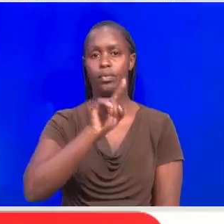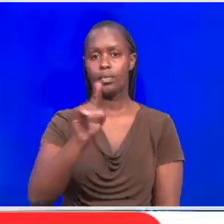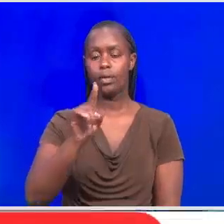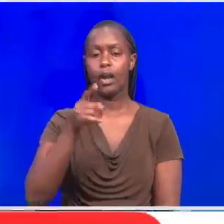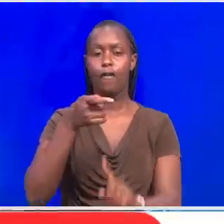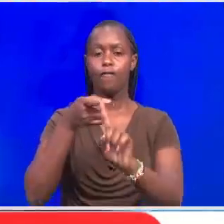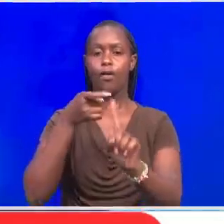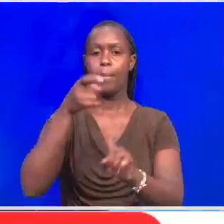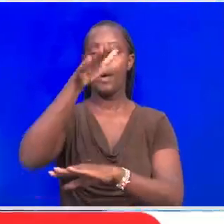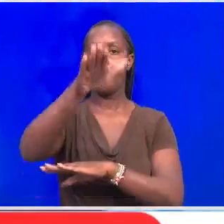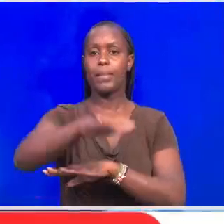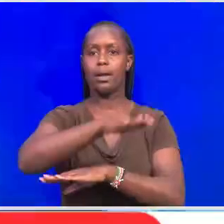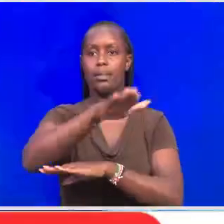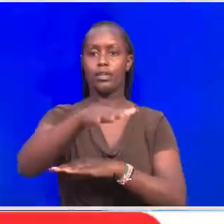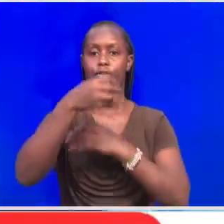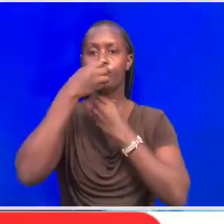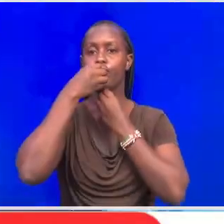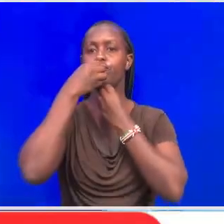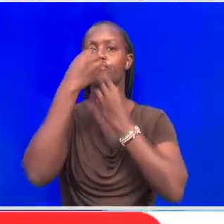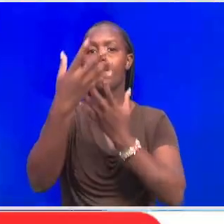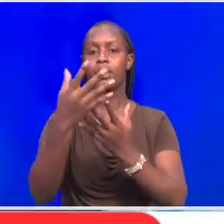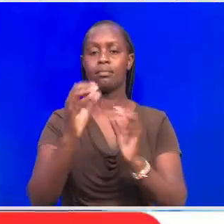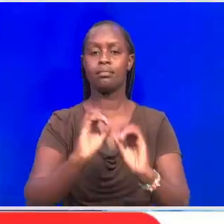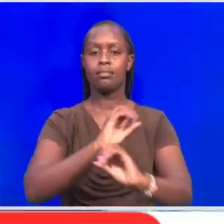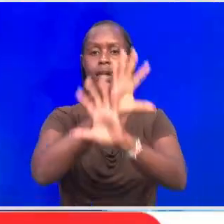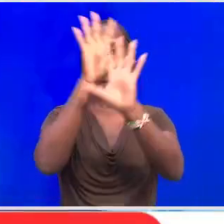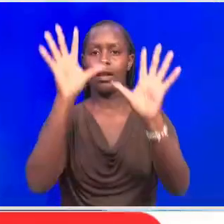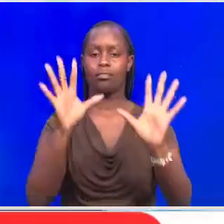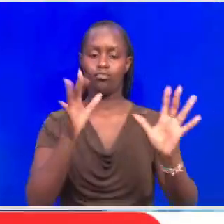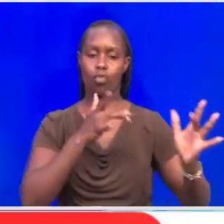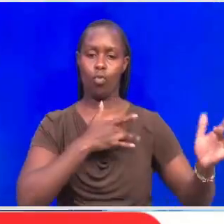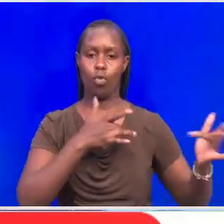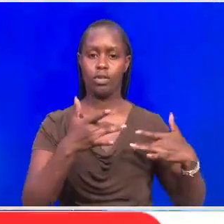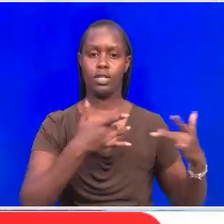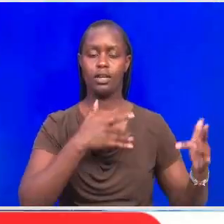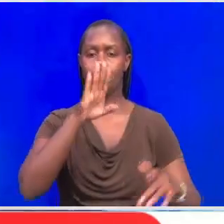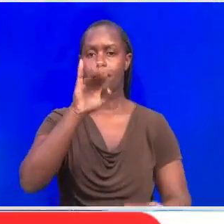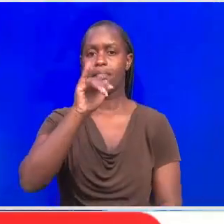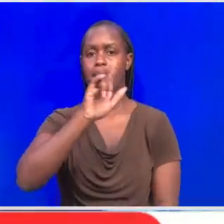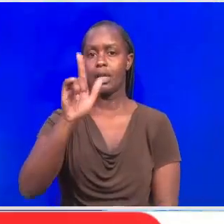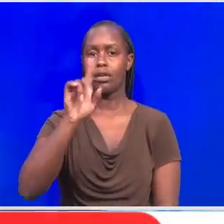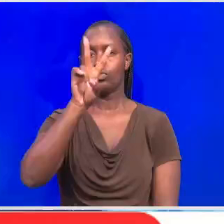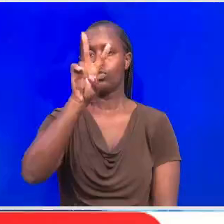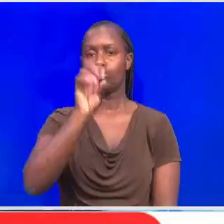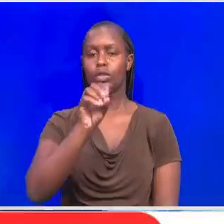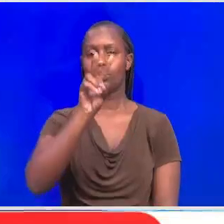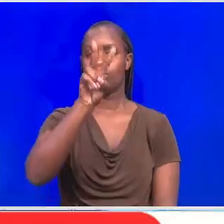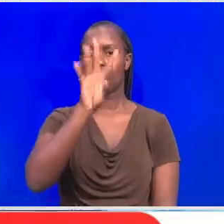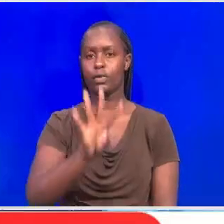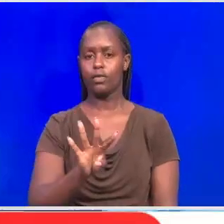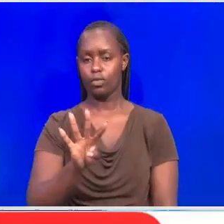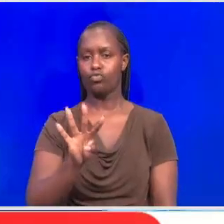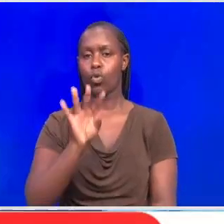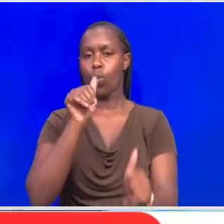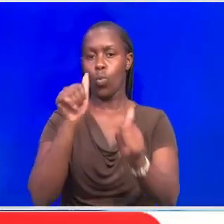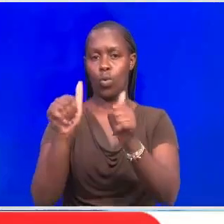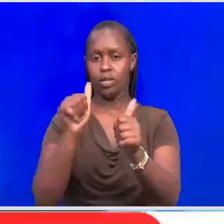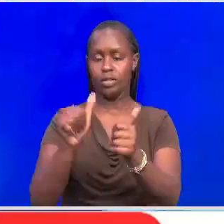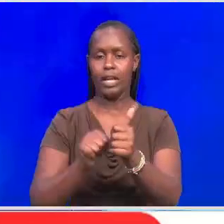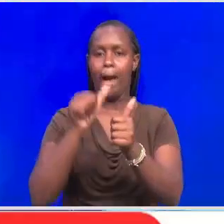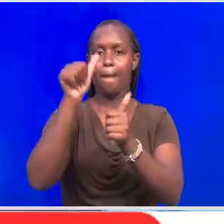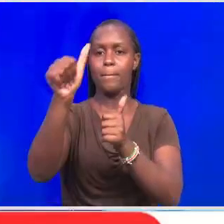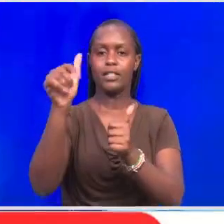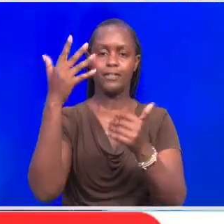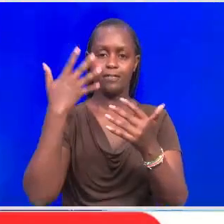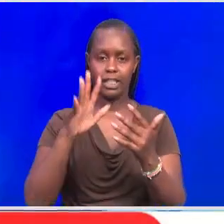ya bunge kwa kutujuza kwa mapana na marefu kuhusiana na mswada huo wa fedha mwaka 2024 ambao tayari umeshapita